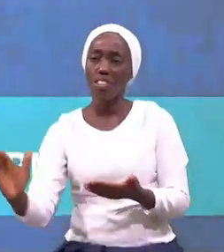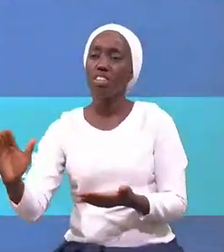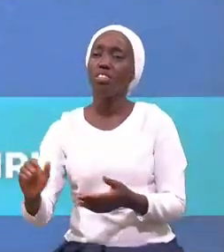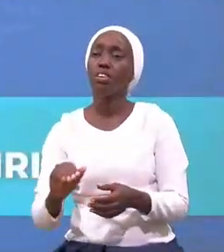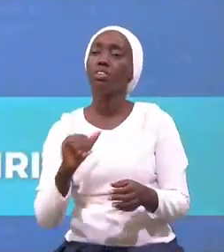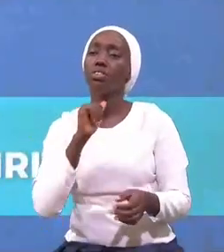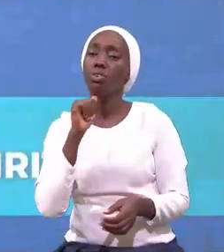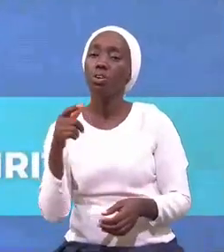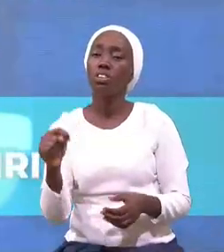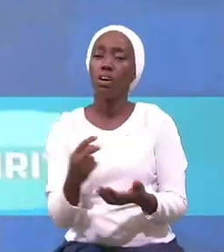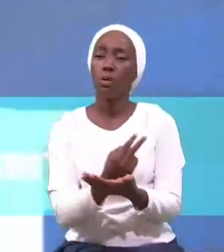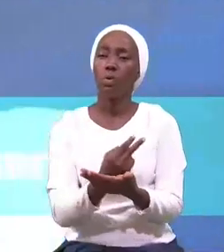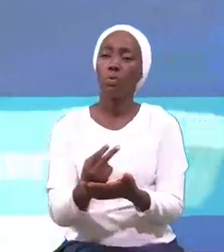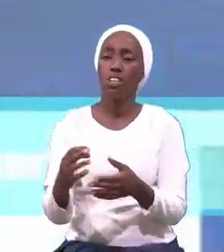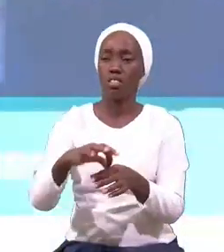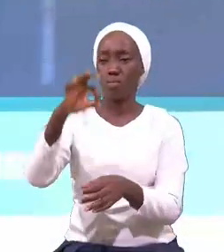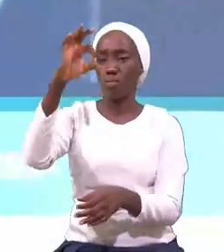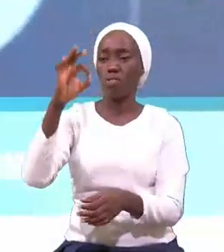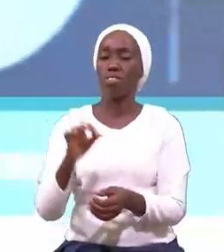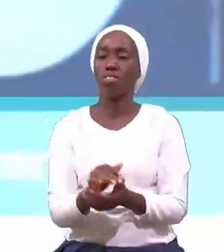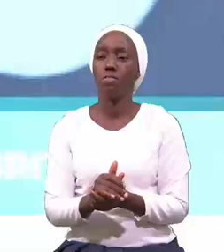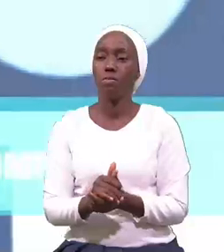Recevez-le et ne résistez pas au Saint-Esprit.